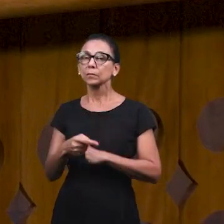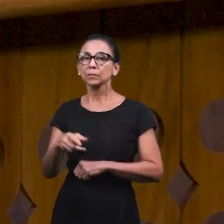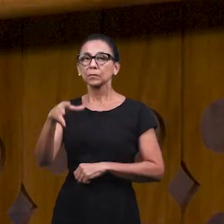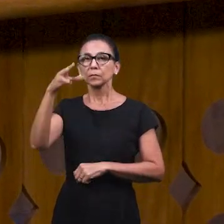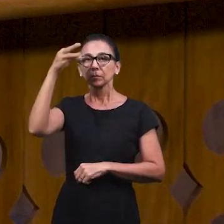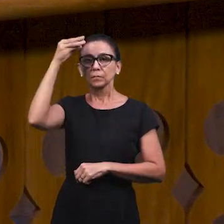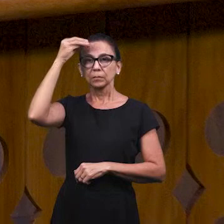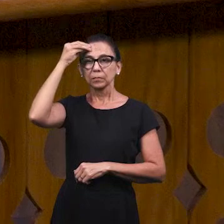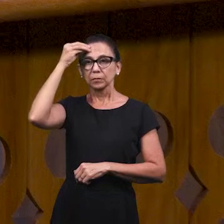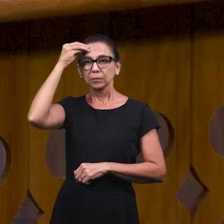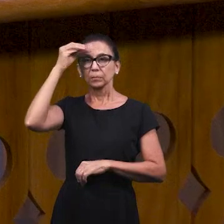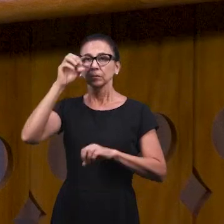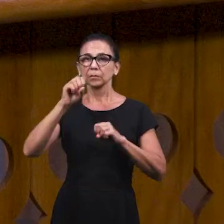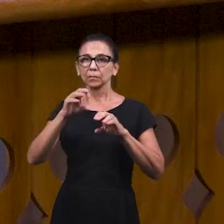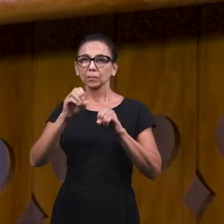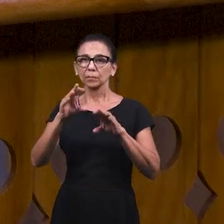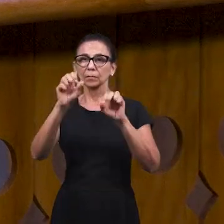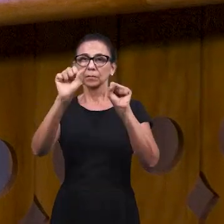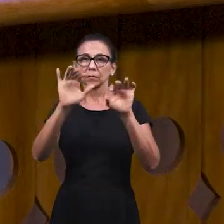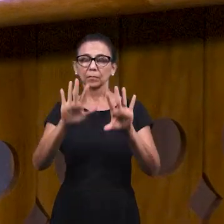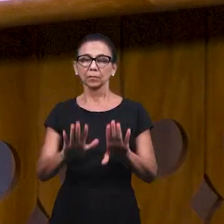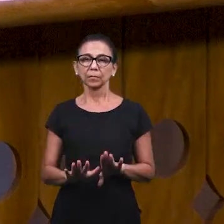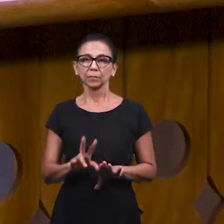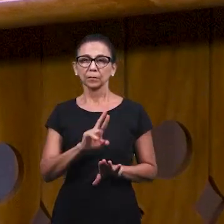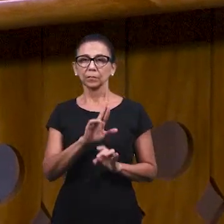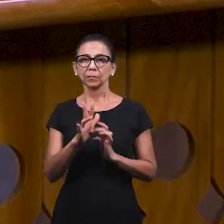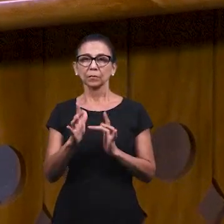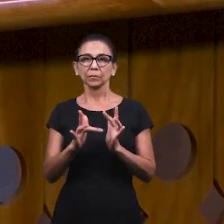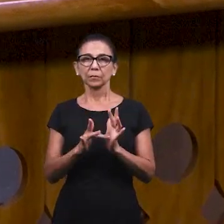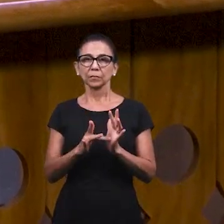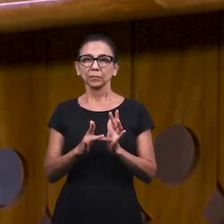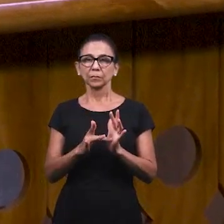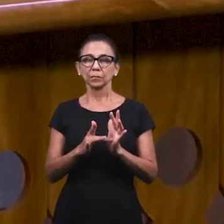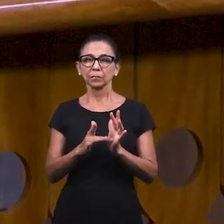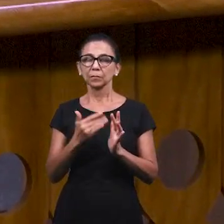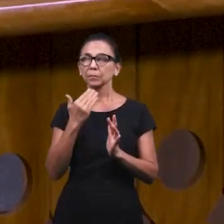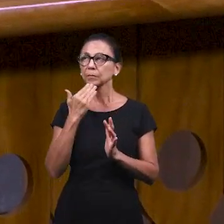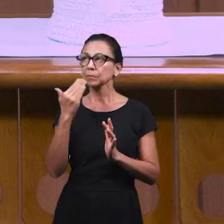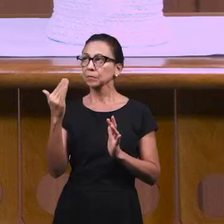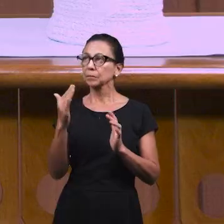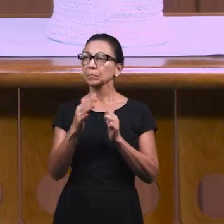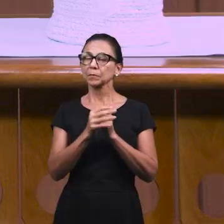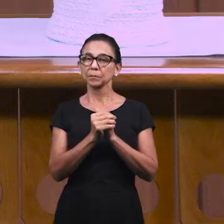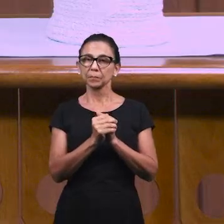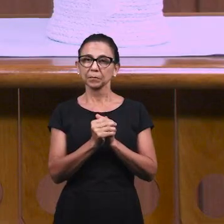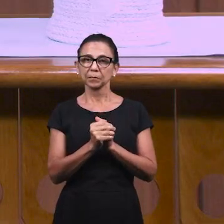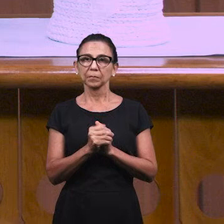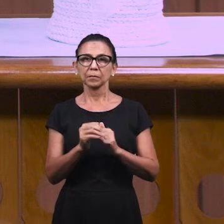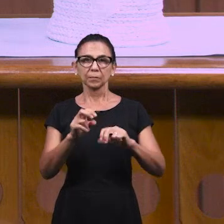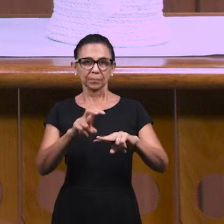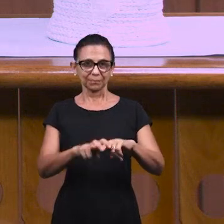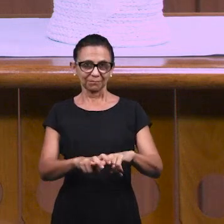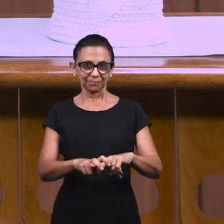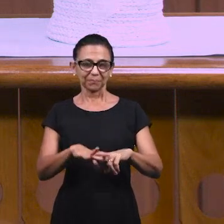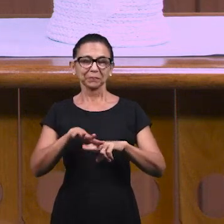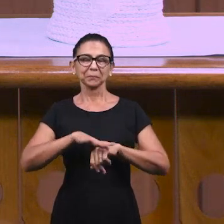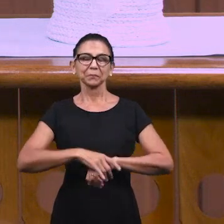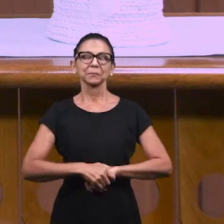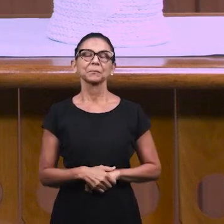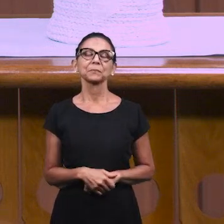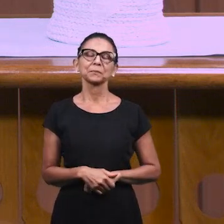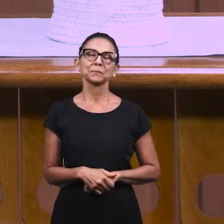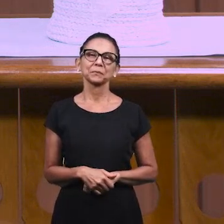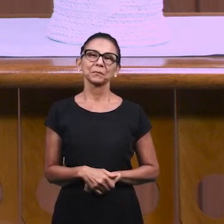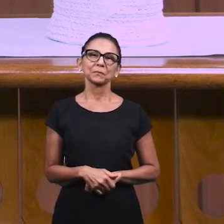ta bénédiction dans ce culte. C'est la prière que nous faisons au nom du Seigneur Jésus. Amen. Mais nous tous peuvent s'asseoir. Nous allons louer